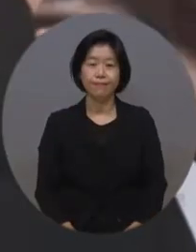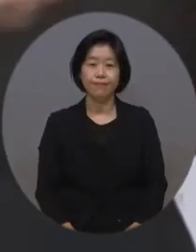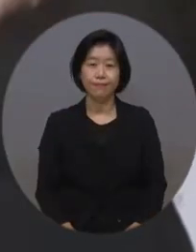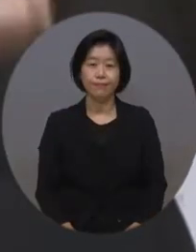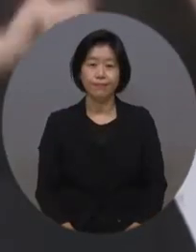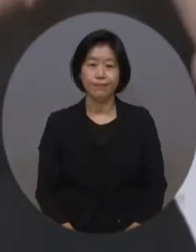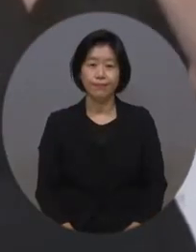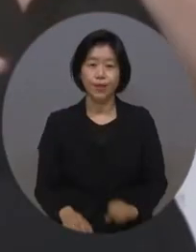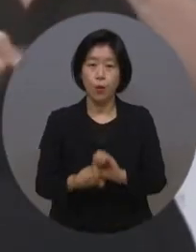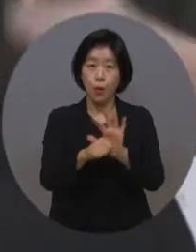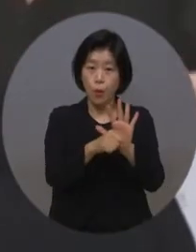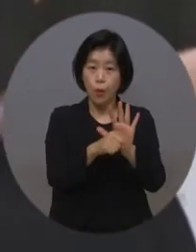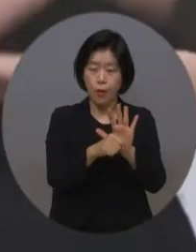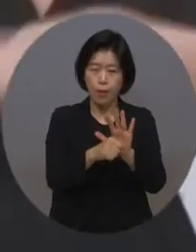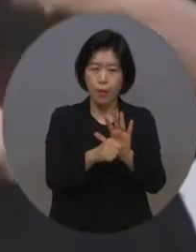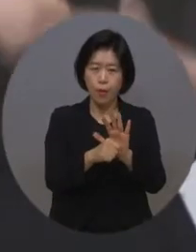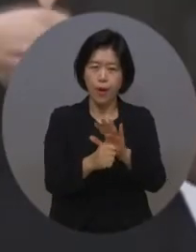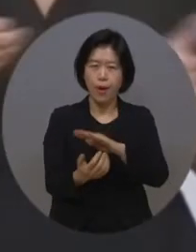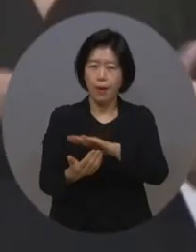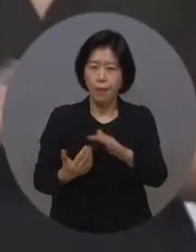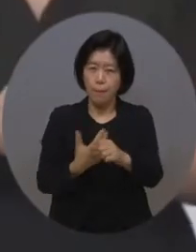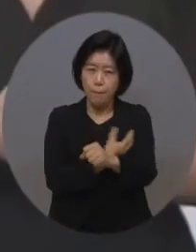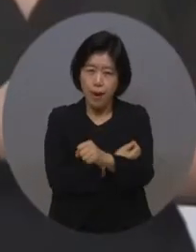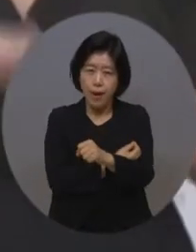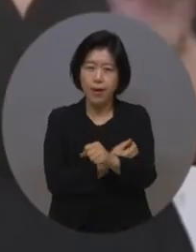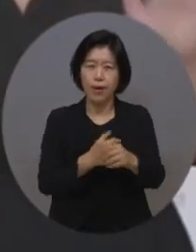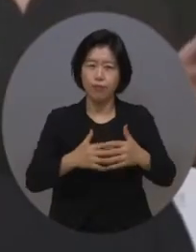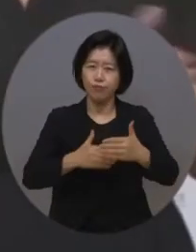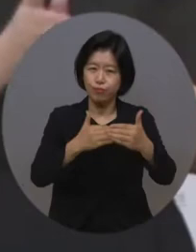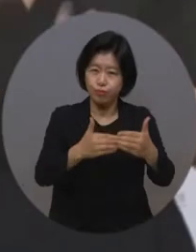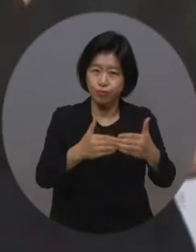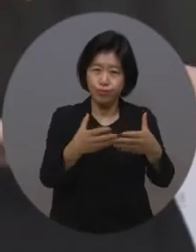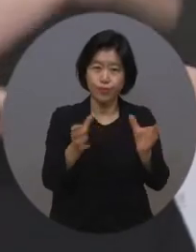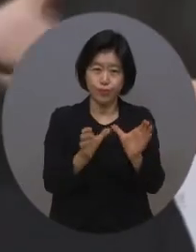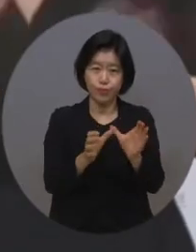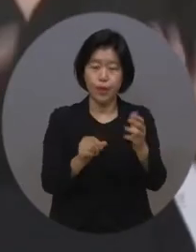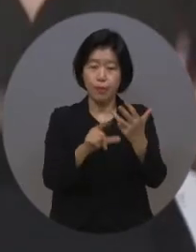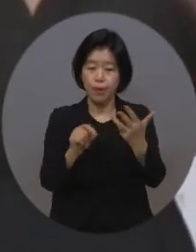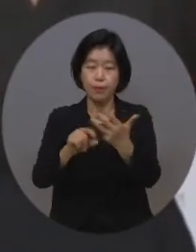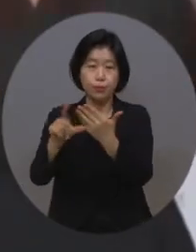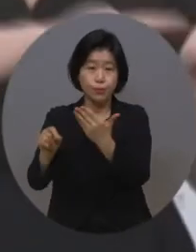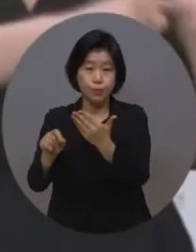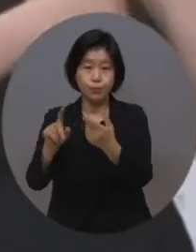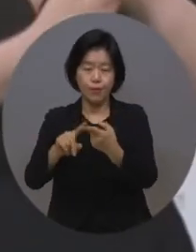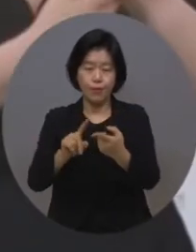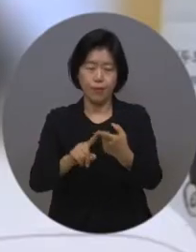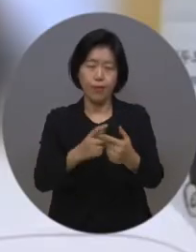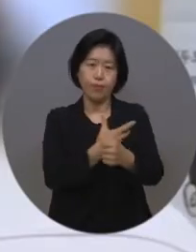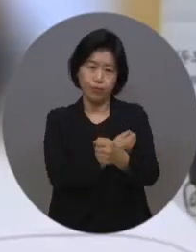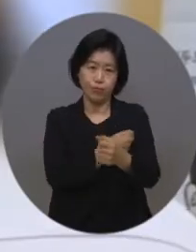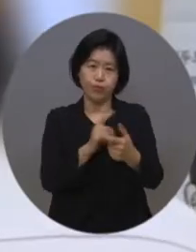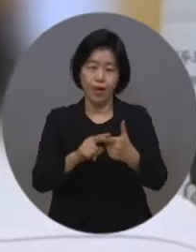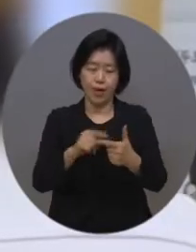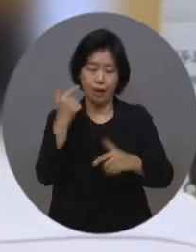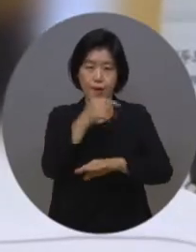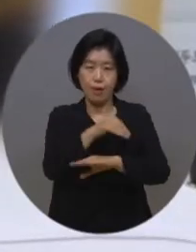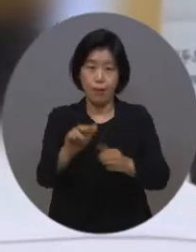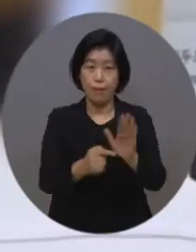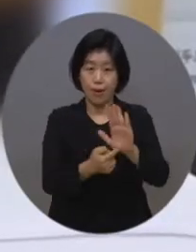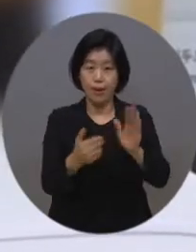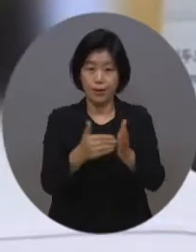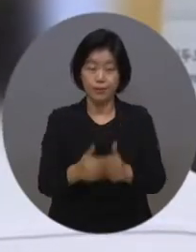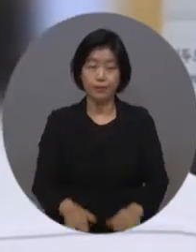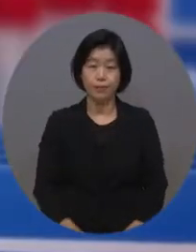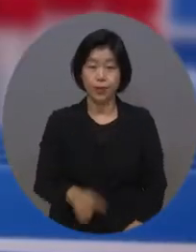코로나19 예방접종 대응추진단이 지난 2일 8, 9월 예방접종 시행 계획을 발표했습니다. 정부는 사전 예약